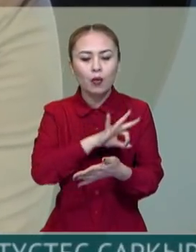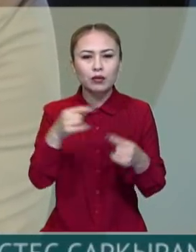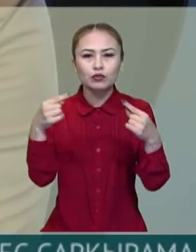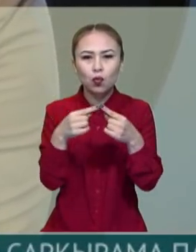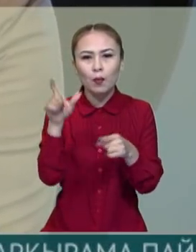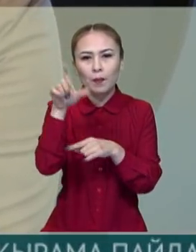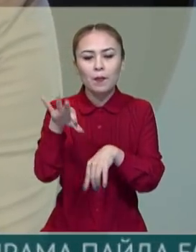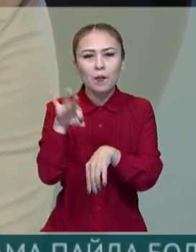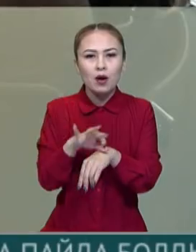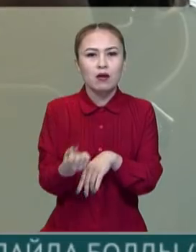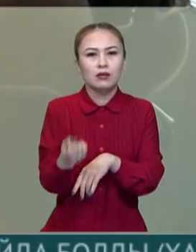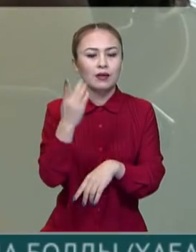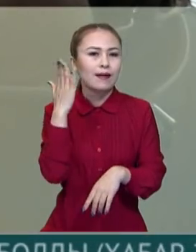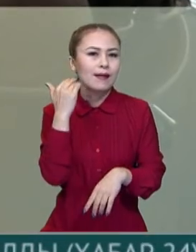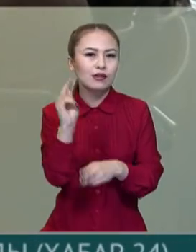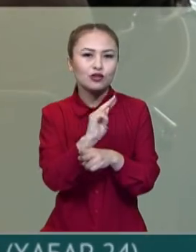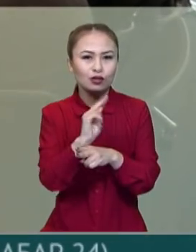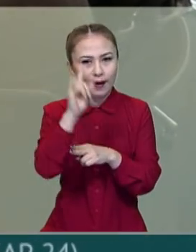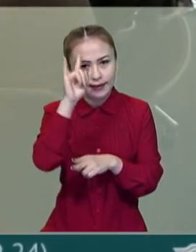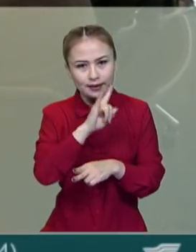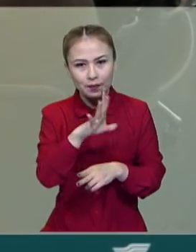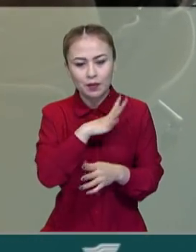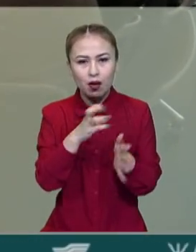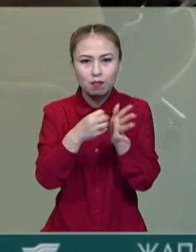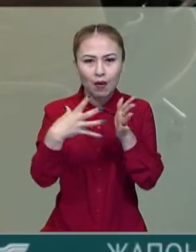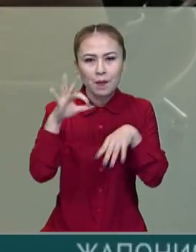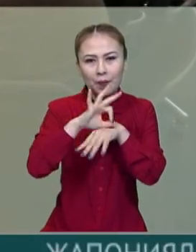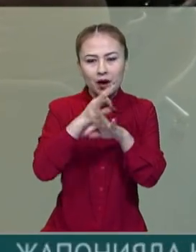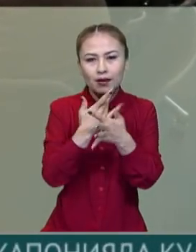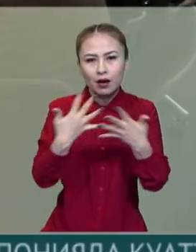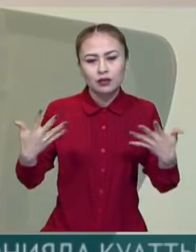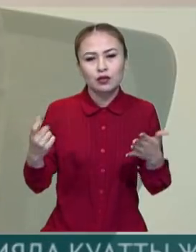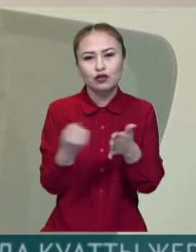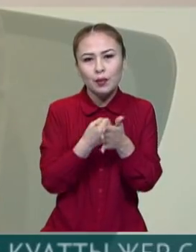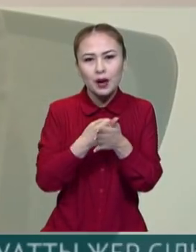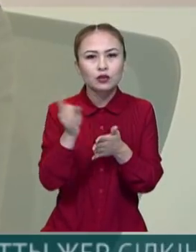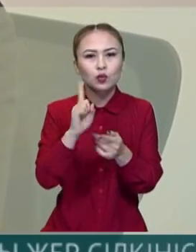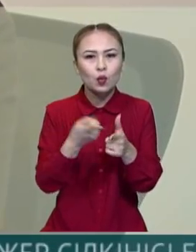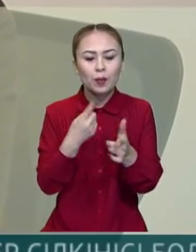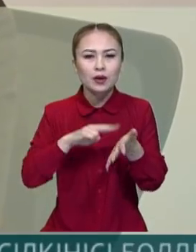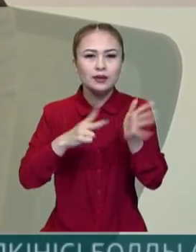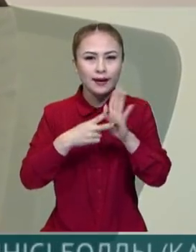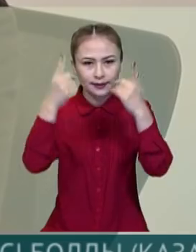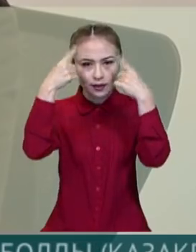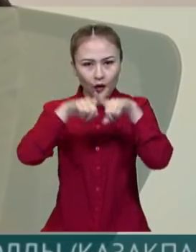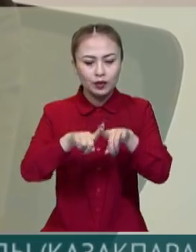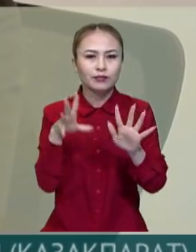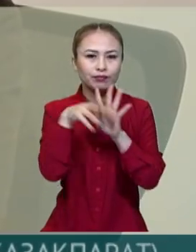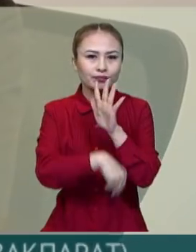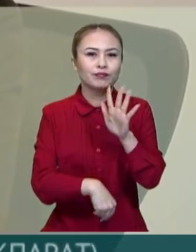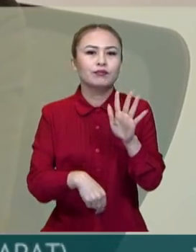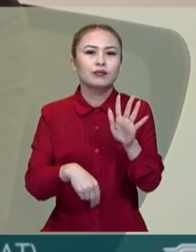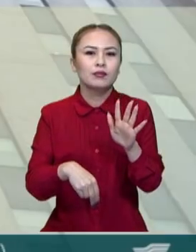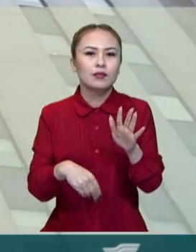кезінде ем бастауды жеңілдетеді. Қазақстанда қабылданған онкологиялық аурулармен күрес бойынша кешенді жоспарда жаңа